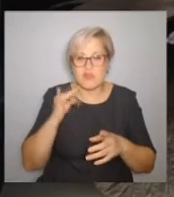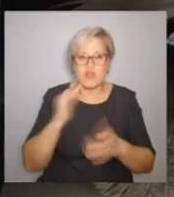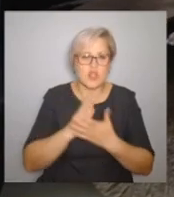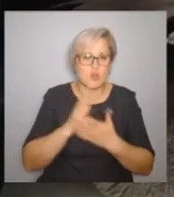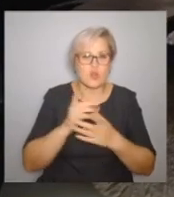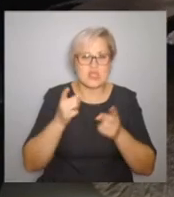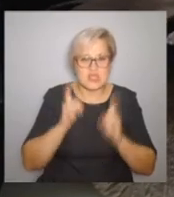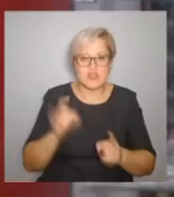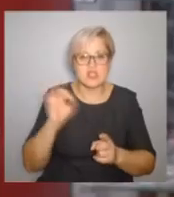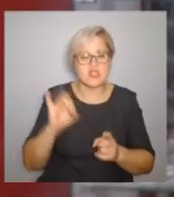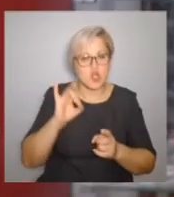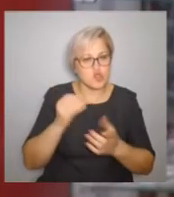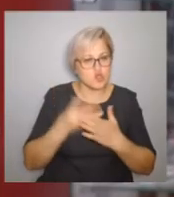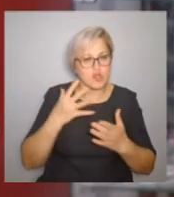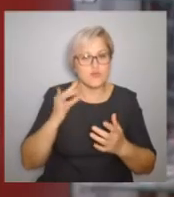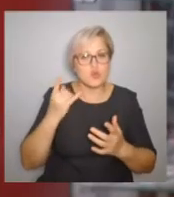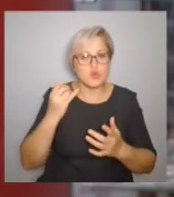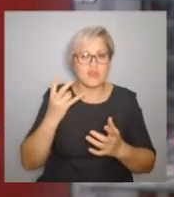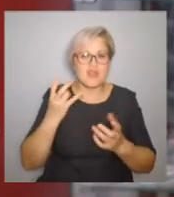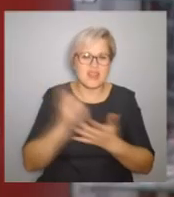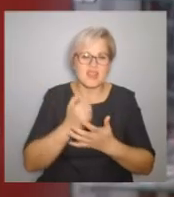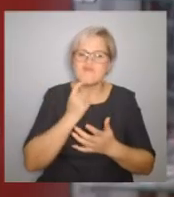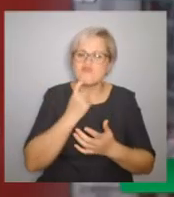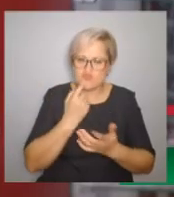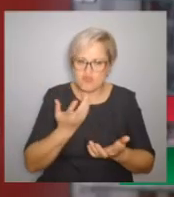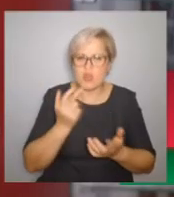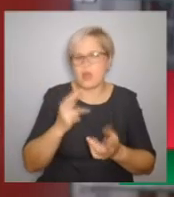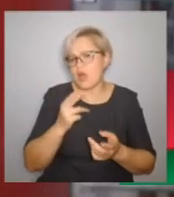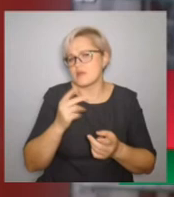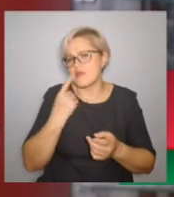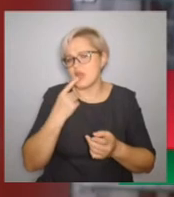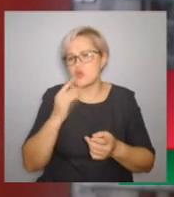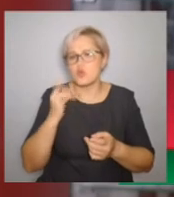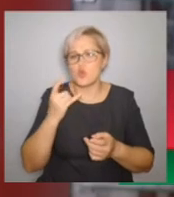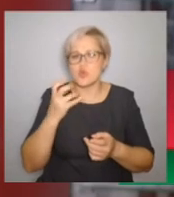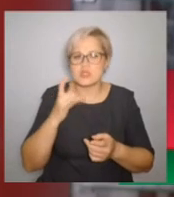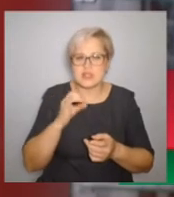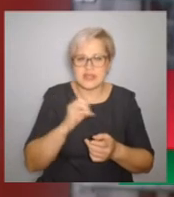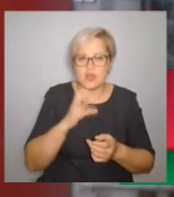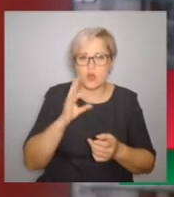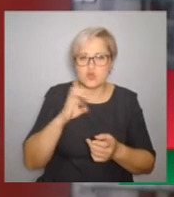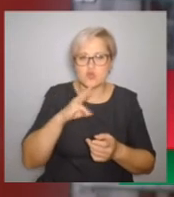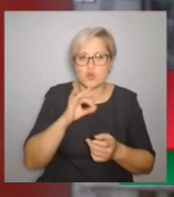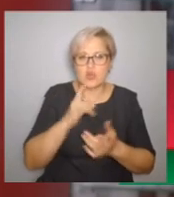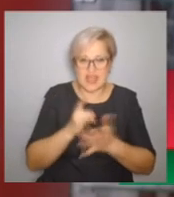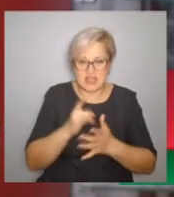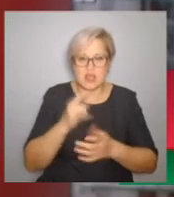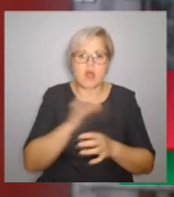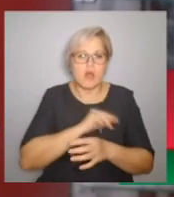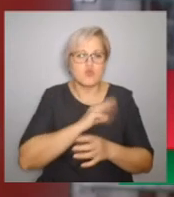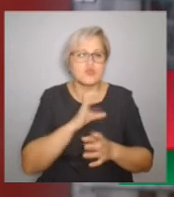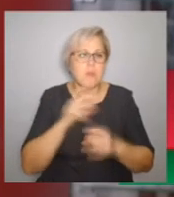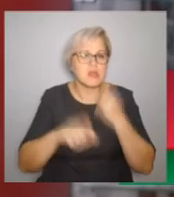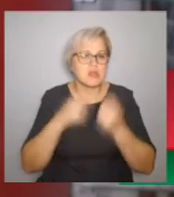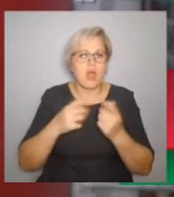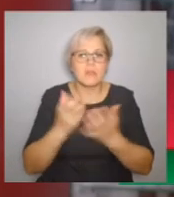вдоль рек, но он не подходит для обработки, вообще для работы мастерам, потому что